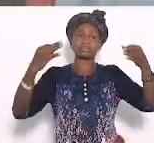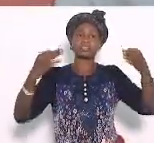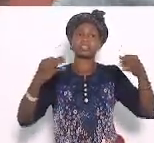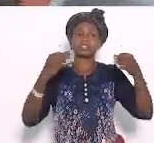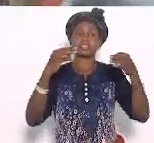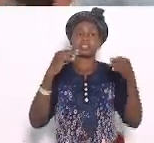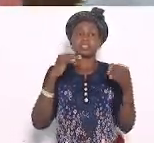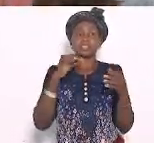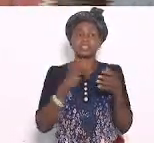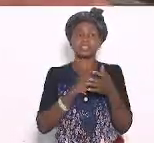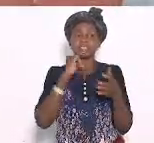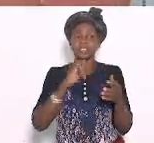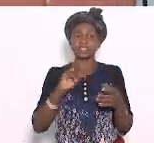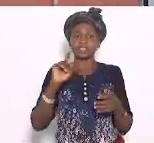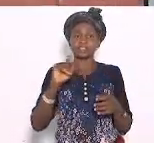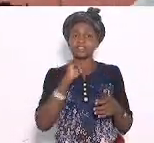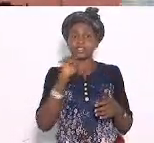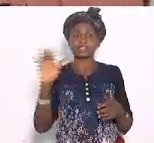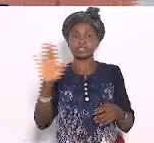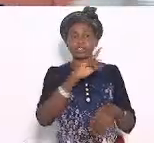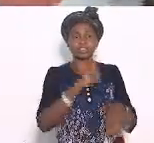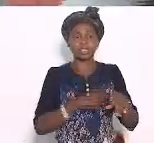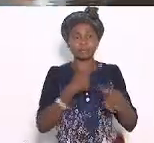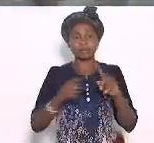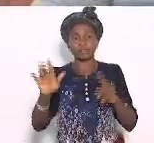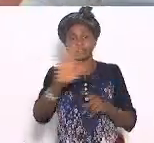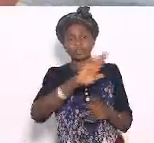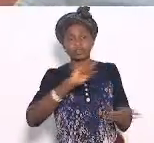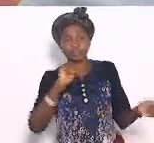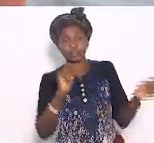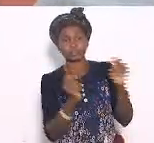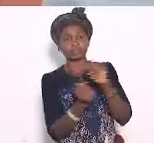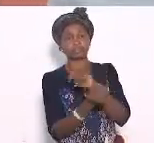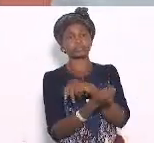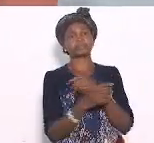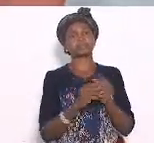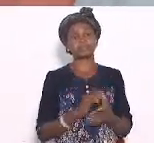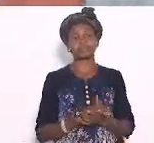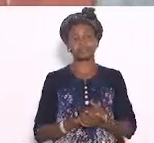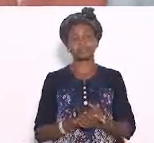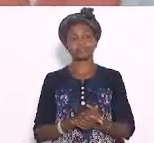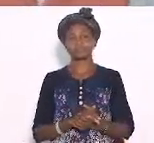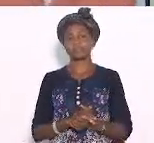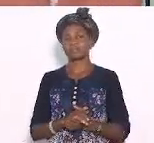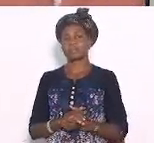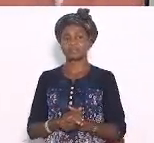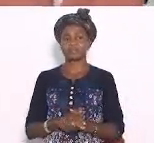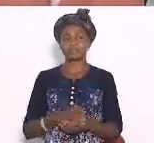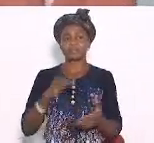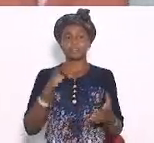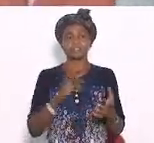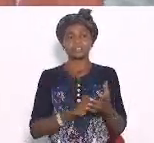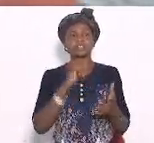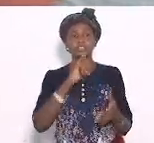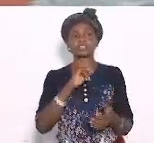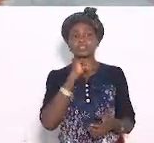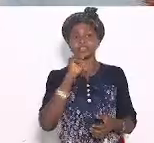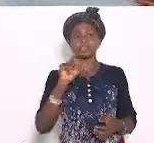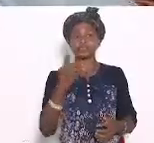not only your time your it's not only your